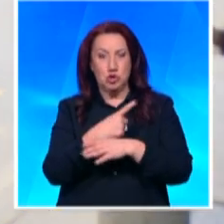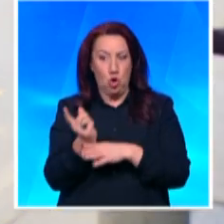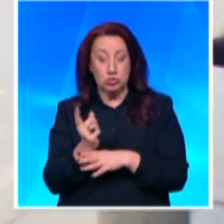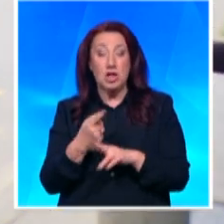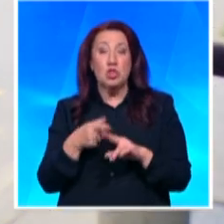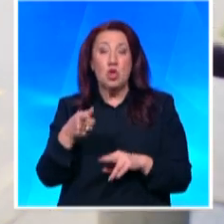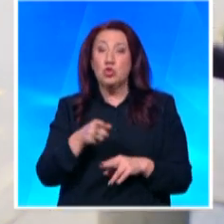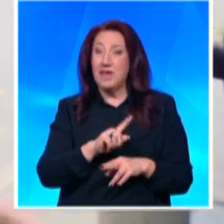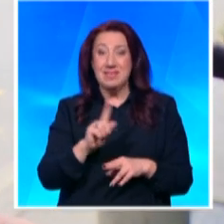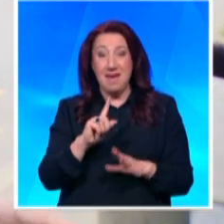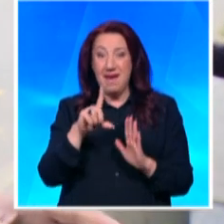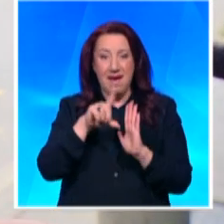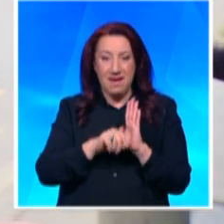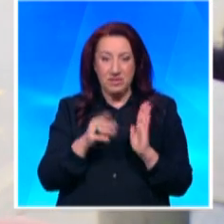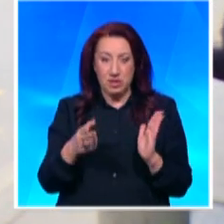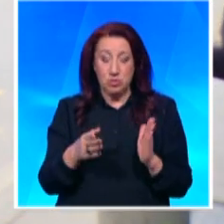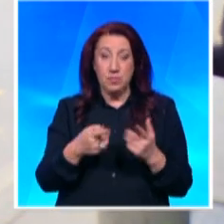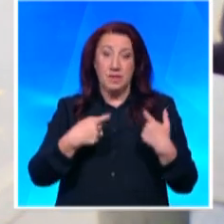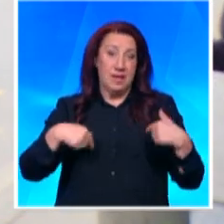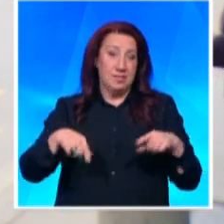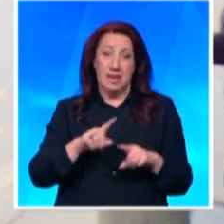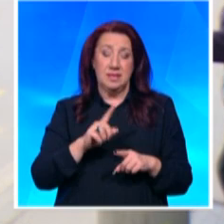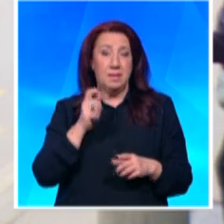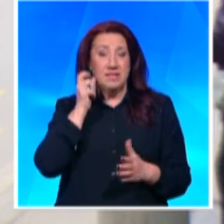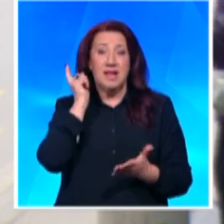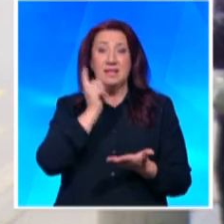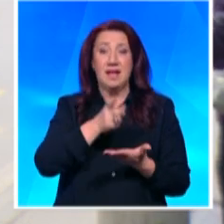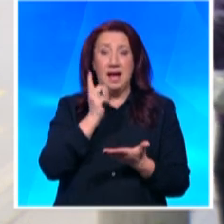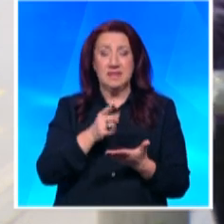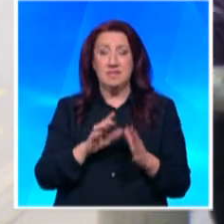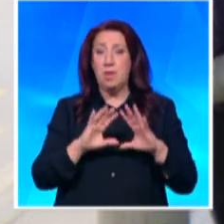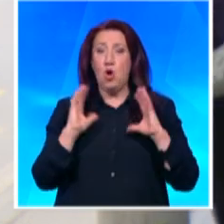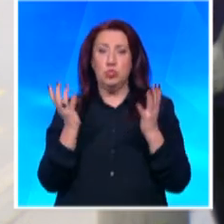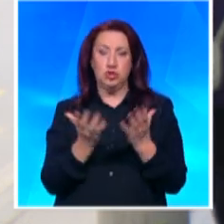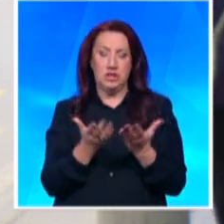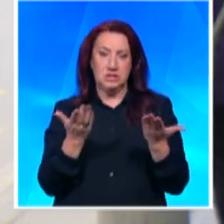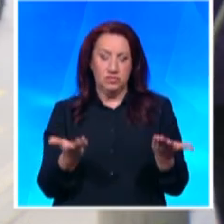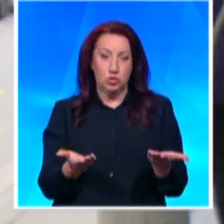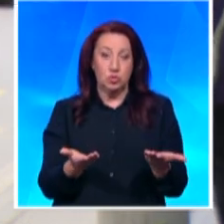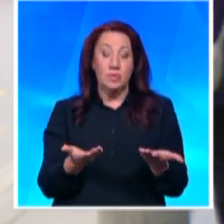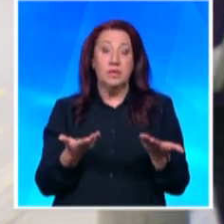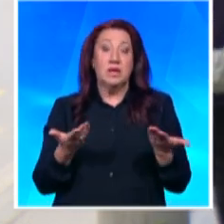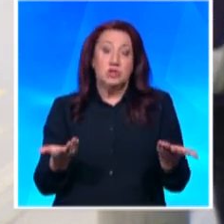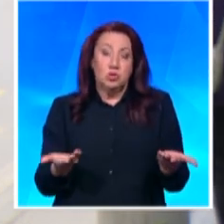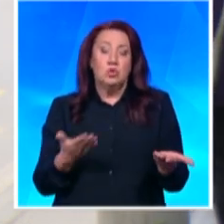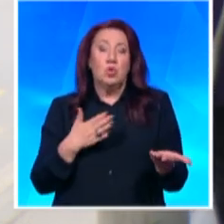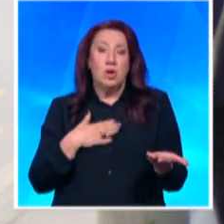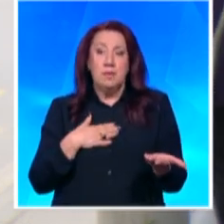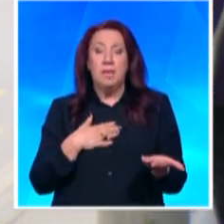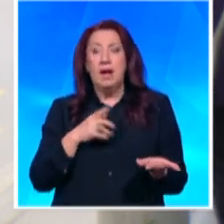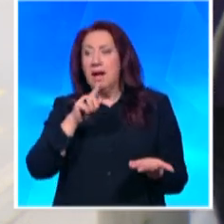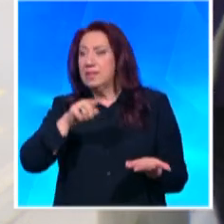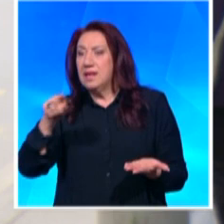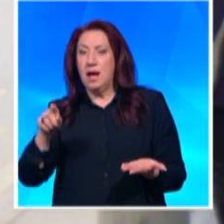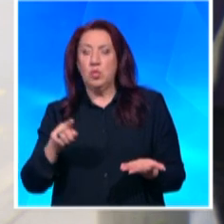важно да кажем, че ние не бива да наказваме обществото, като навсякъде непрекъснато се стремим да прилагаме такива мерки, защото има недобросъвестни шофьори. Не,